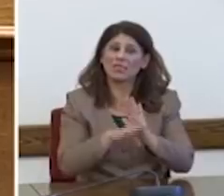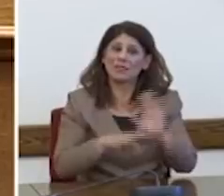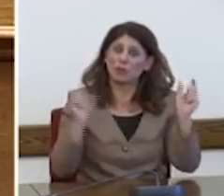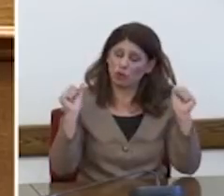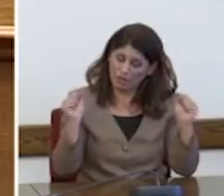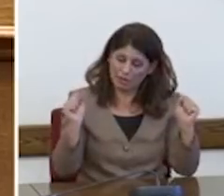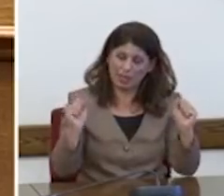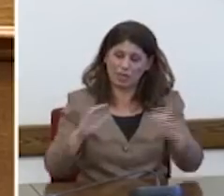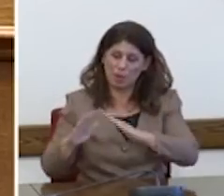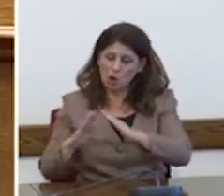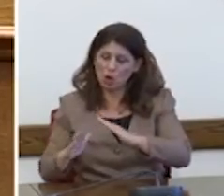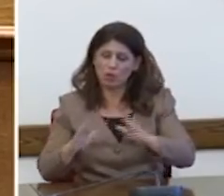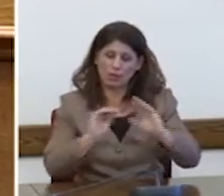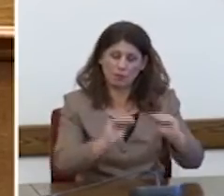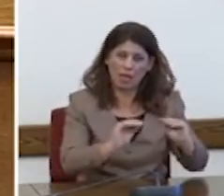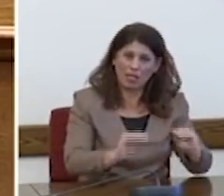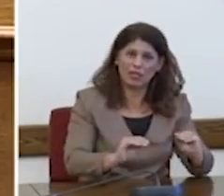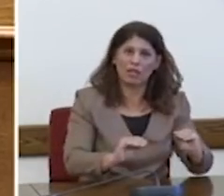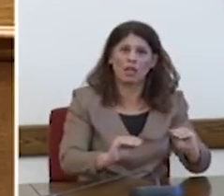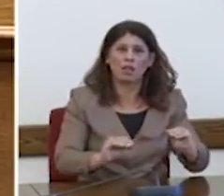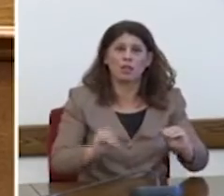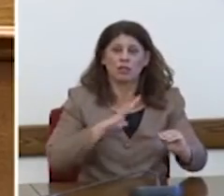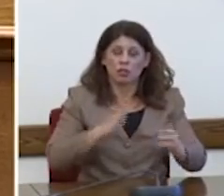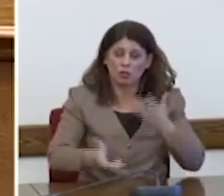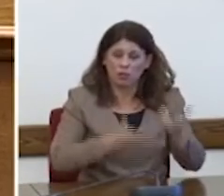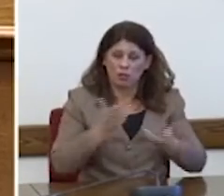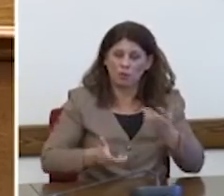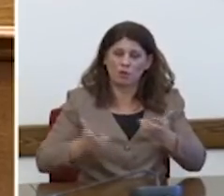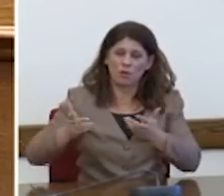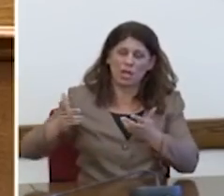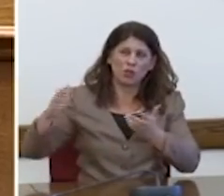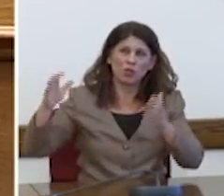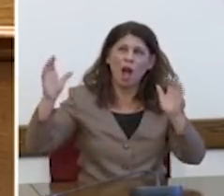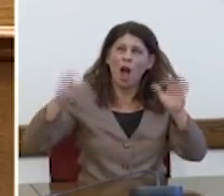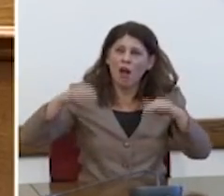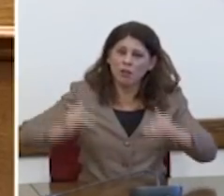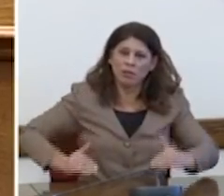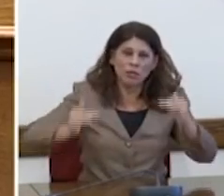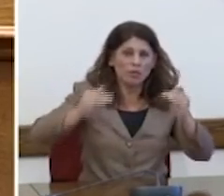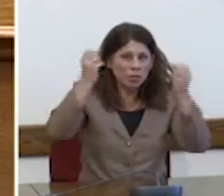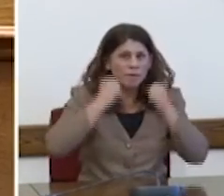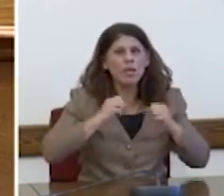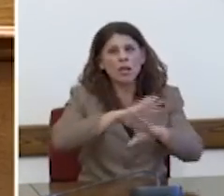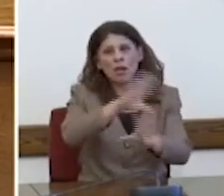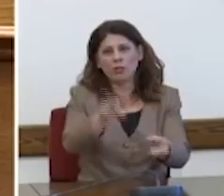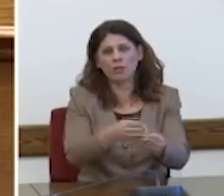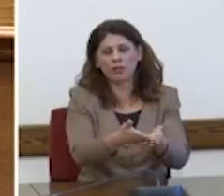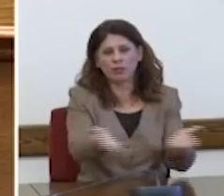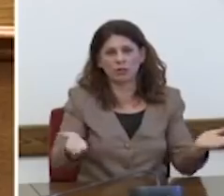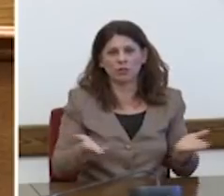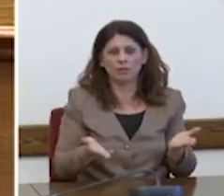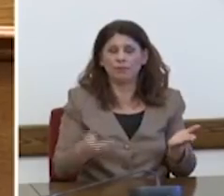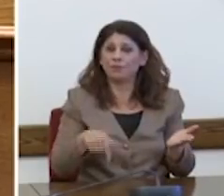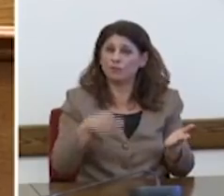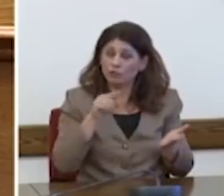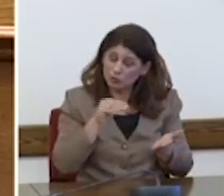την πρόνοια, για την παιδεία, για τους πυρόπληκτους, για τους πυροπαθείς, τους σεισμοπαθείς. Τώρα θα πληρώσει ο λαός πάλι και